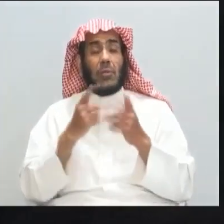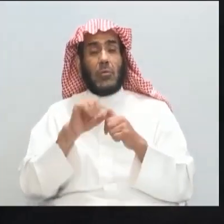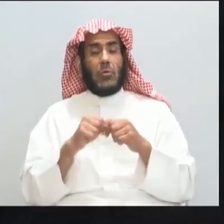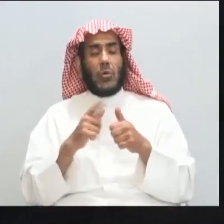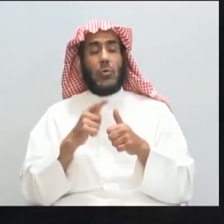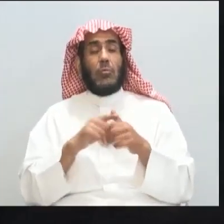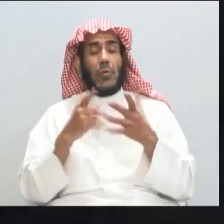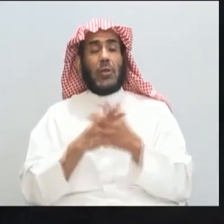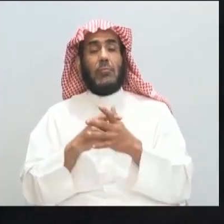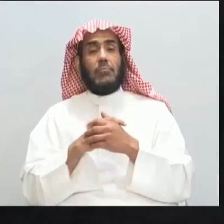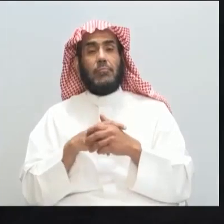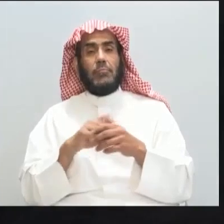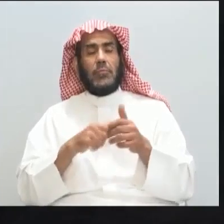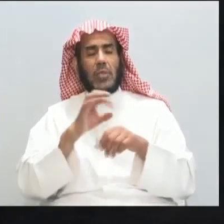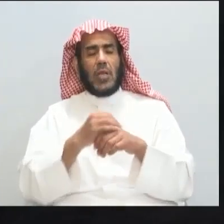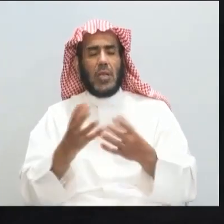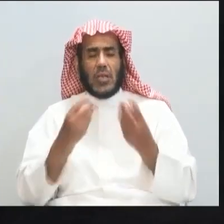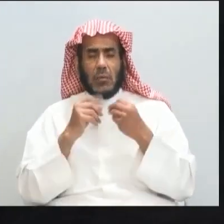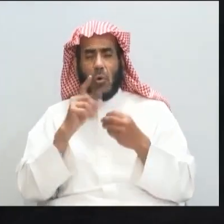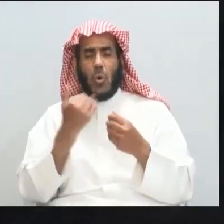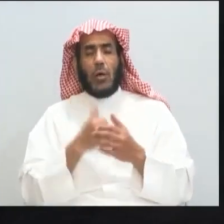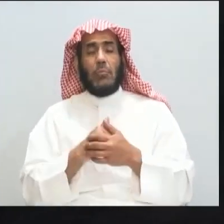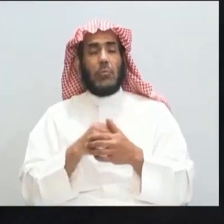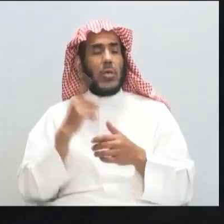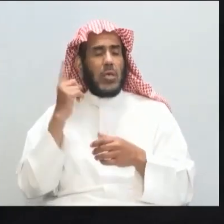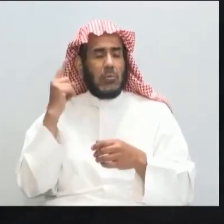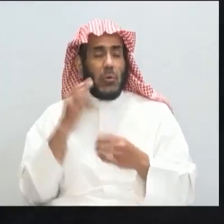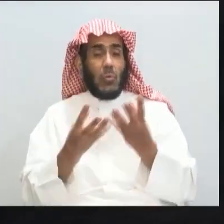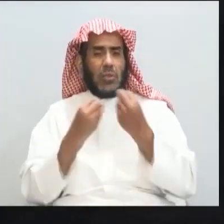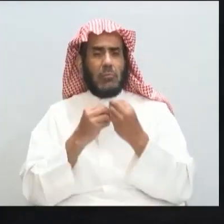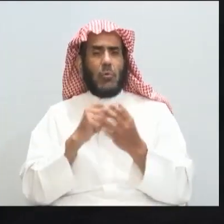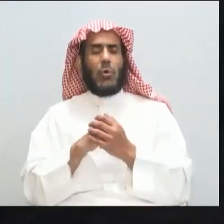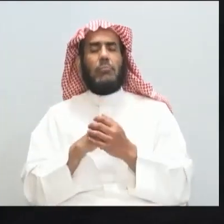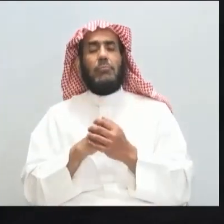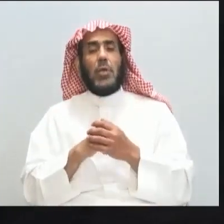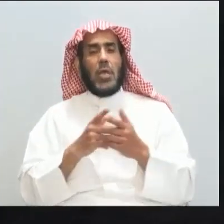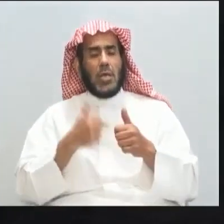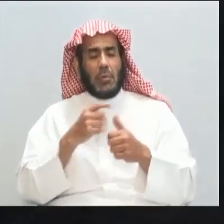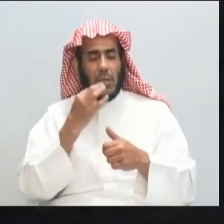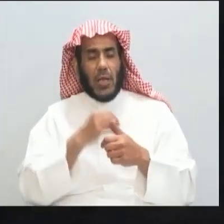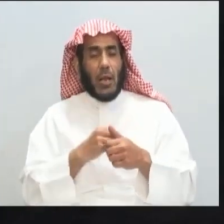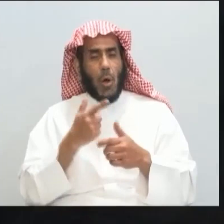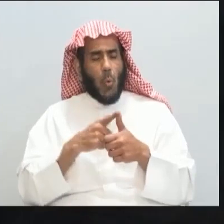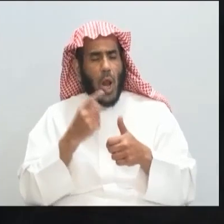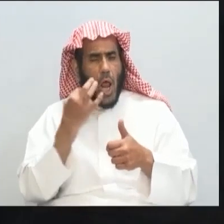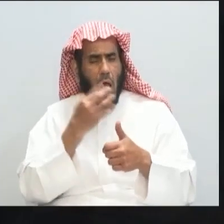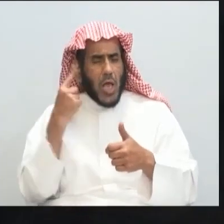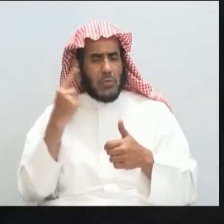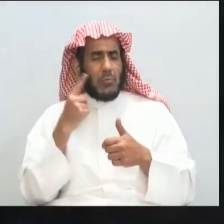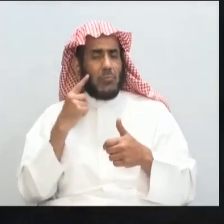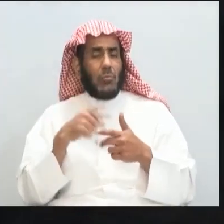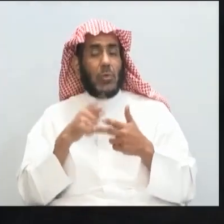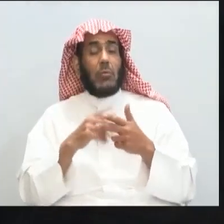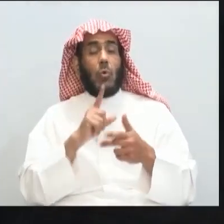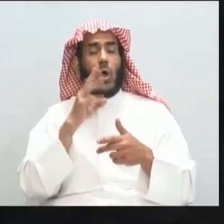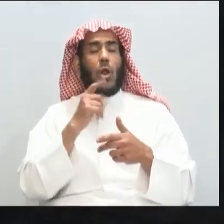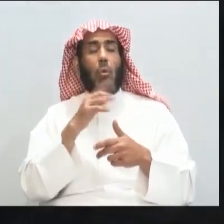الوحده الاولى كيف ان الانسان يكتسب اللغه يسمع يسمع يسمع يسمع ثم بعد ذلك يبدا يتكلم باللغه فهذا اللغه